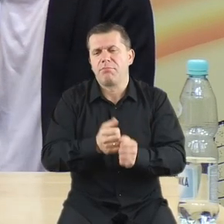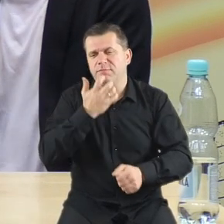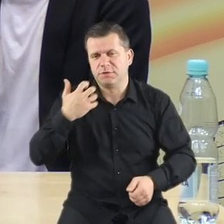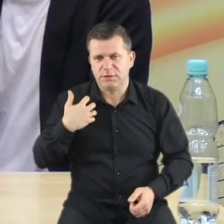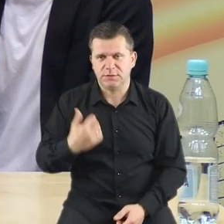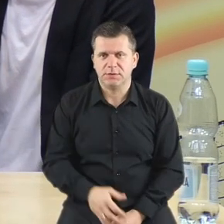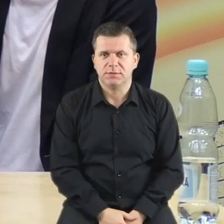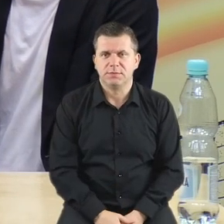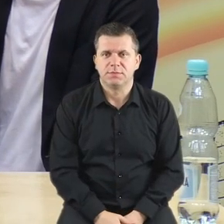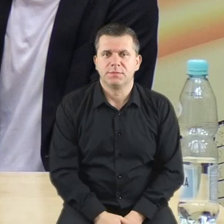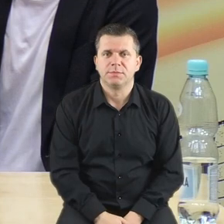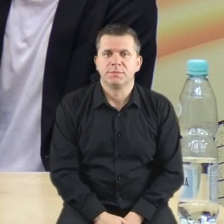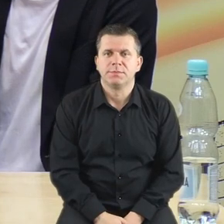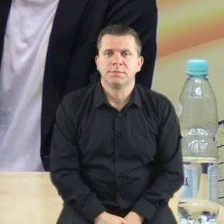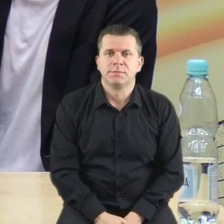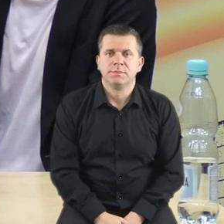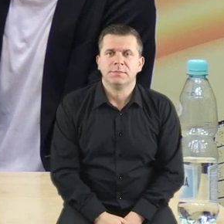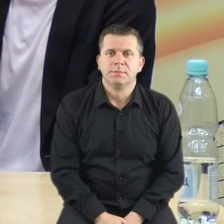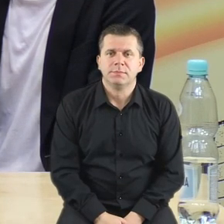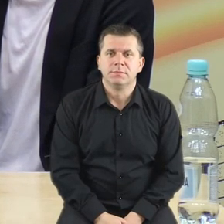No, mam tak.